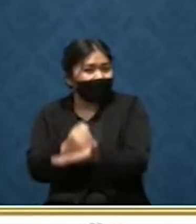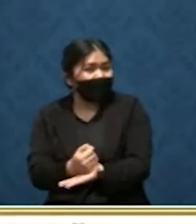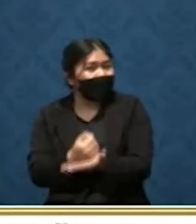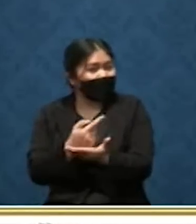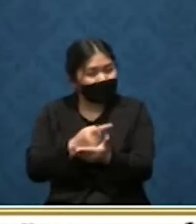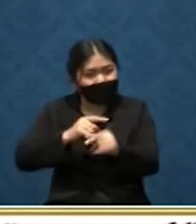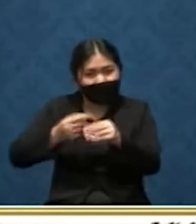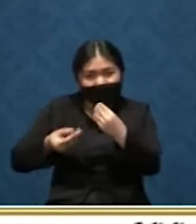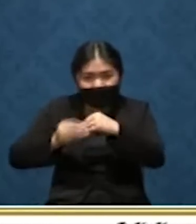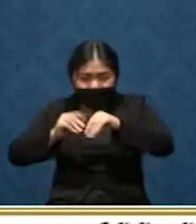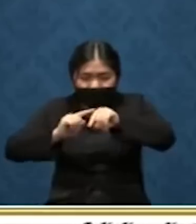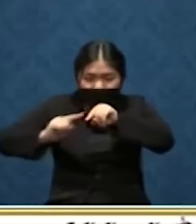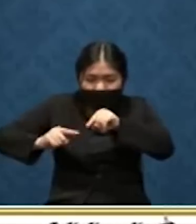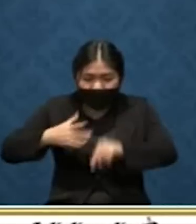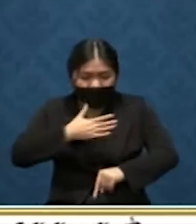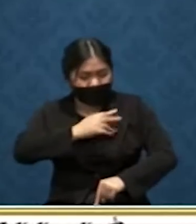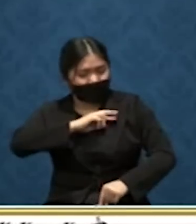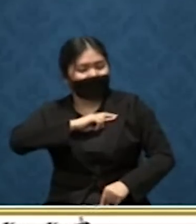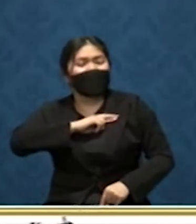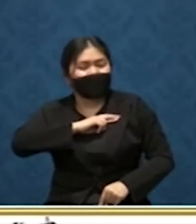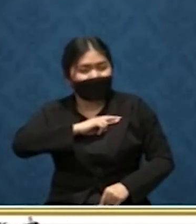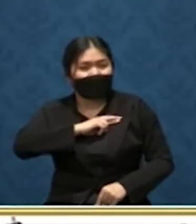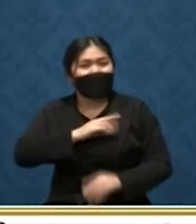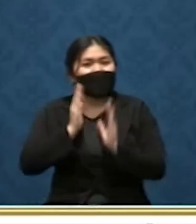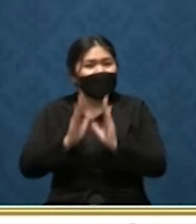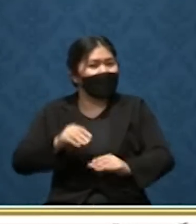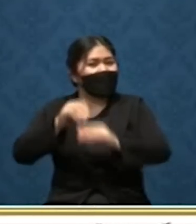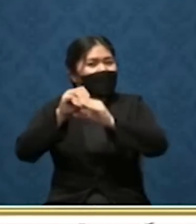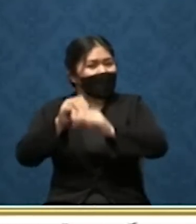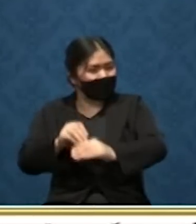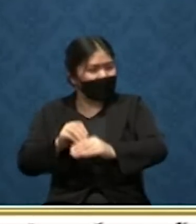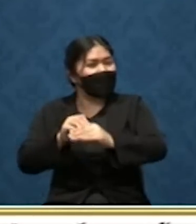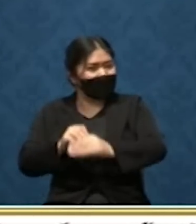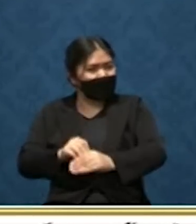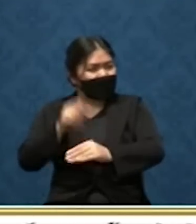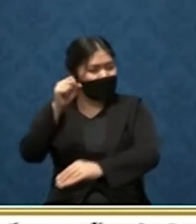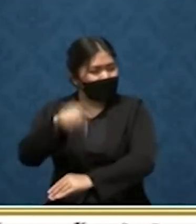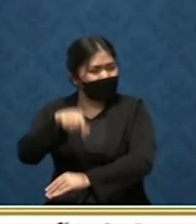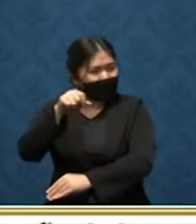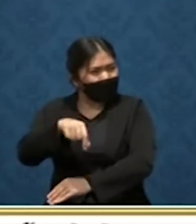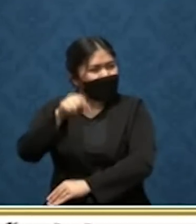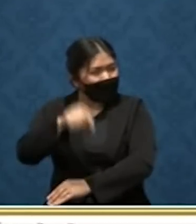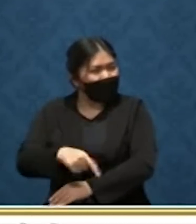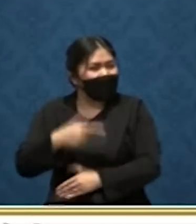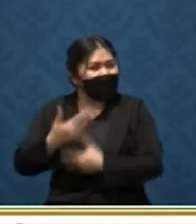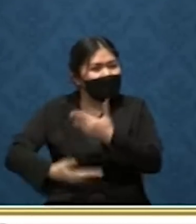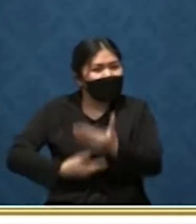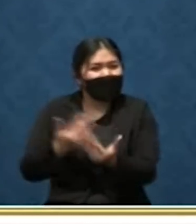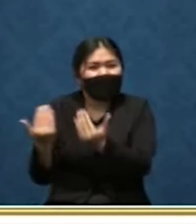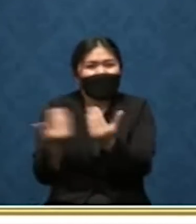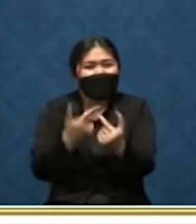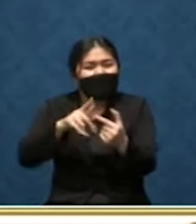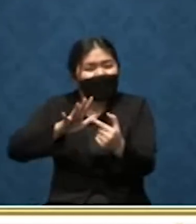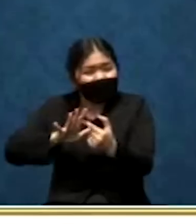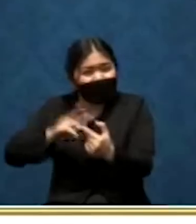วงในโสโรงเภทสมาคม ถึงย้้ ๆ ไปจเรๆเพื่อขายให้กับรก Lisa ของตเองซึ่เร